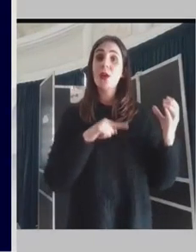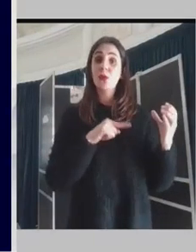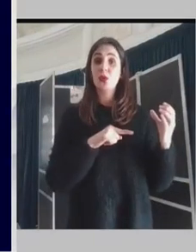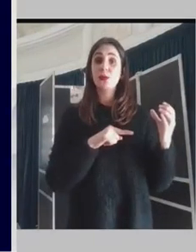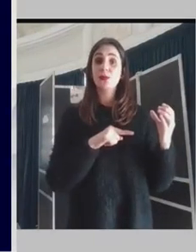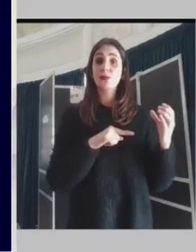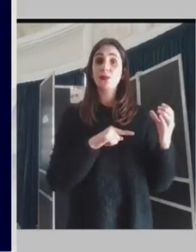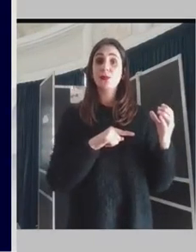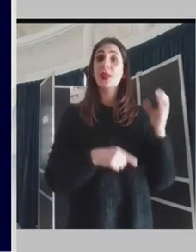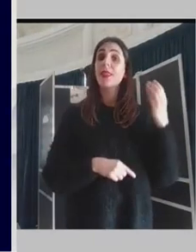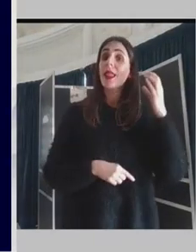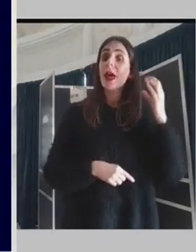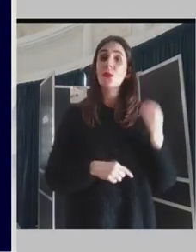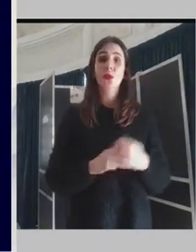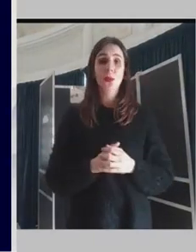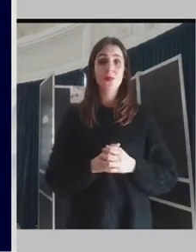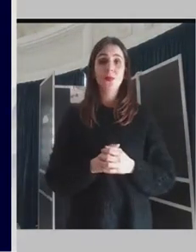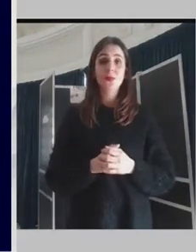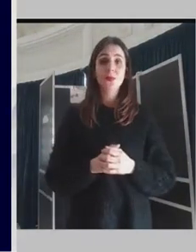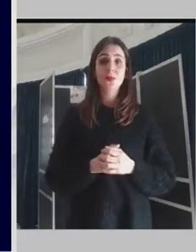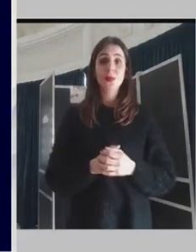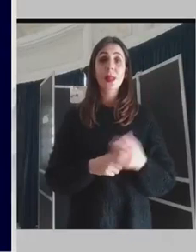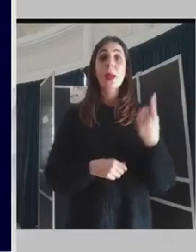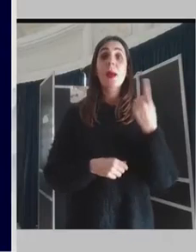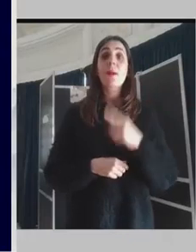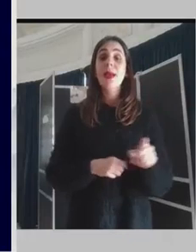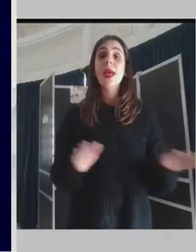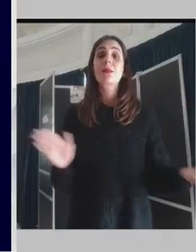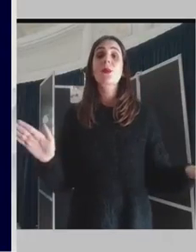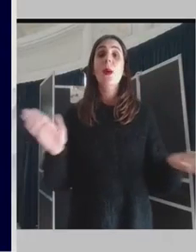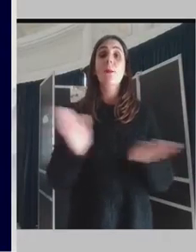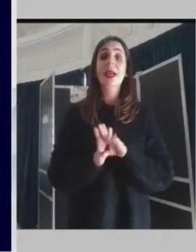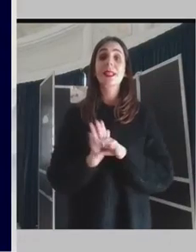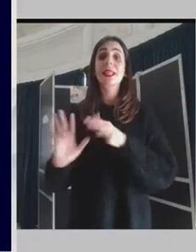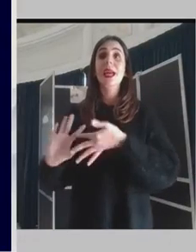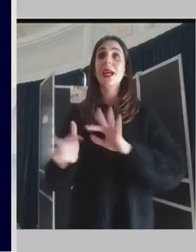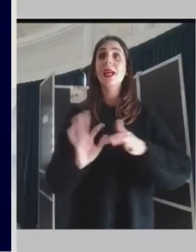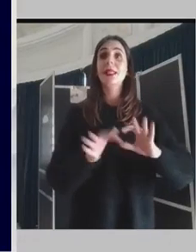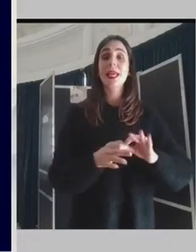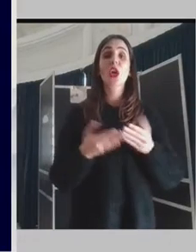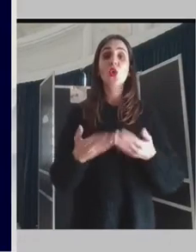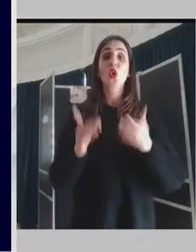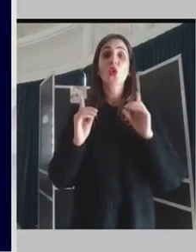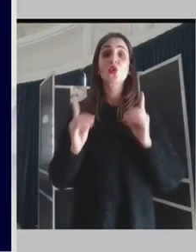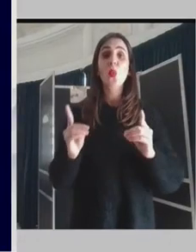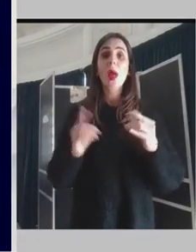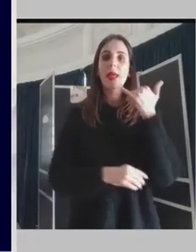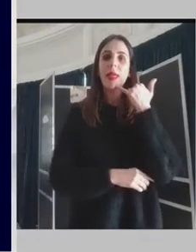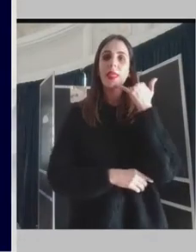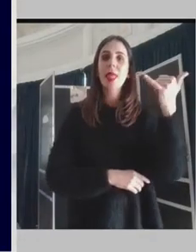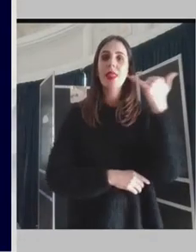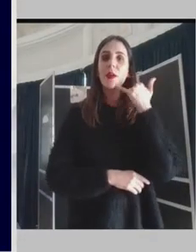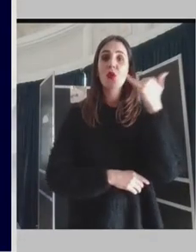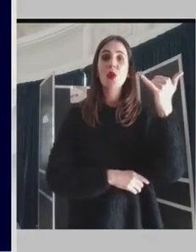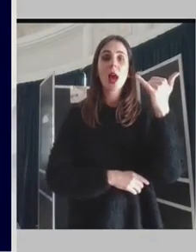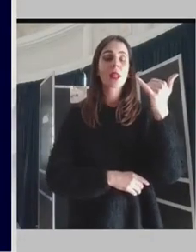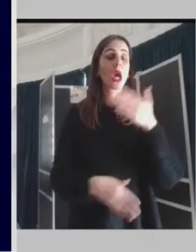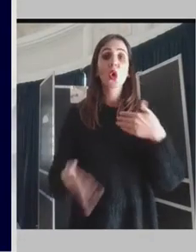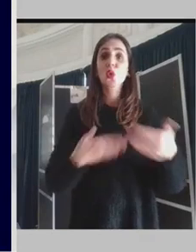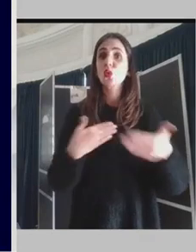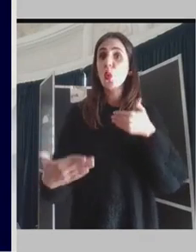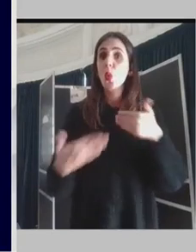prima azione da fare per attivare la catena di soccorso è la telefonata, che va fatta